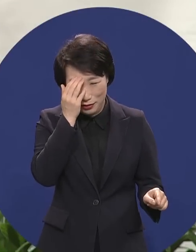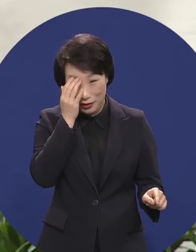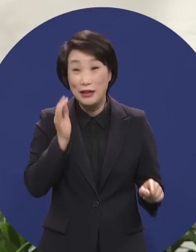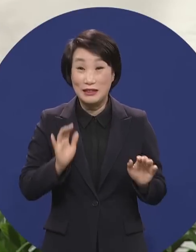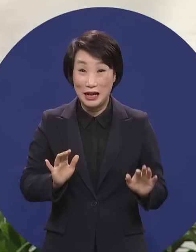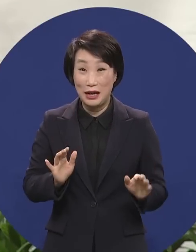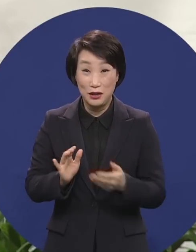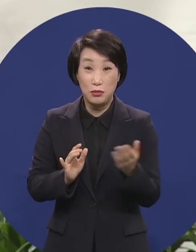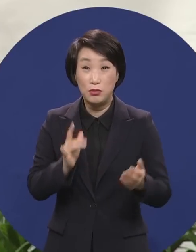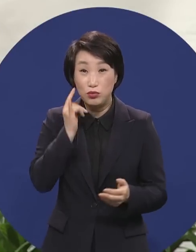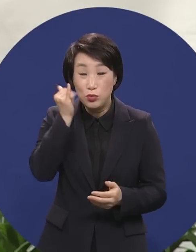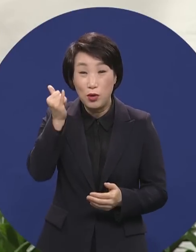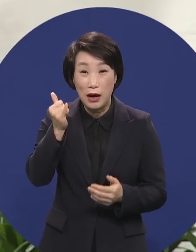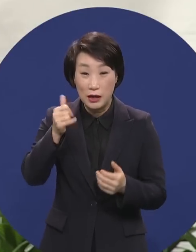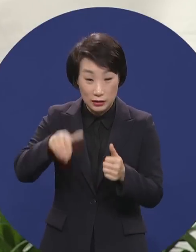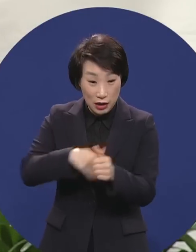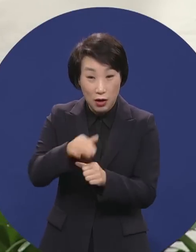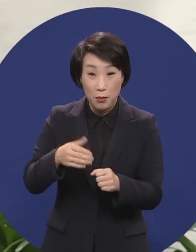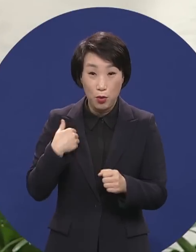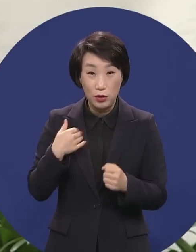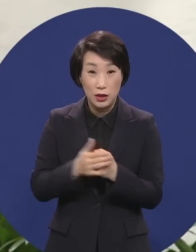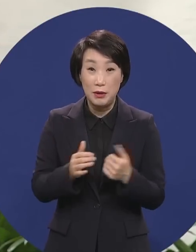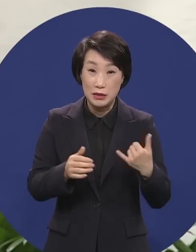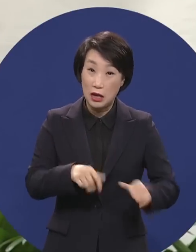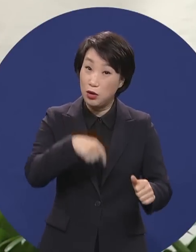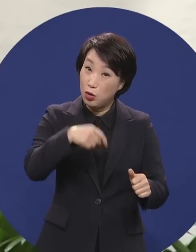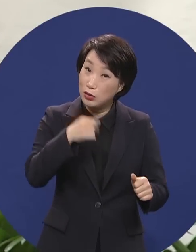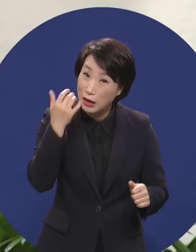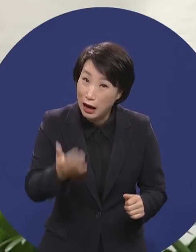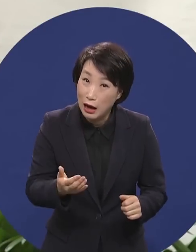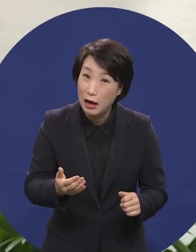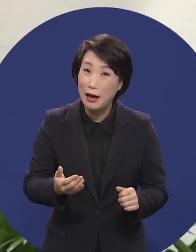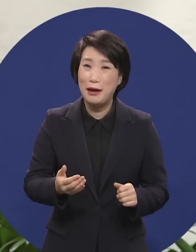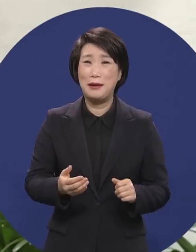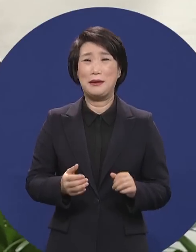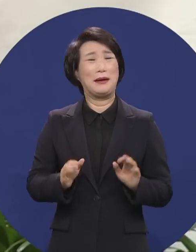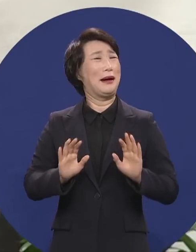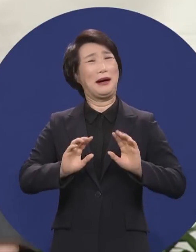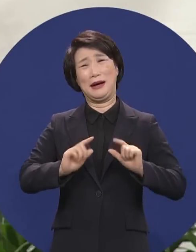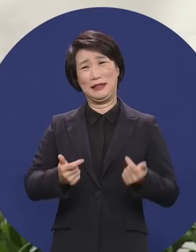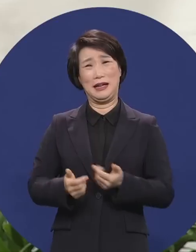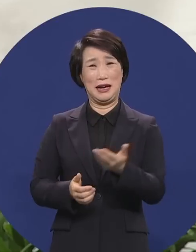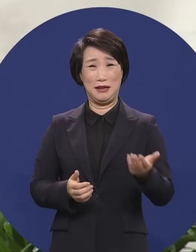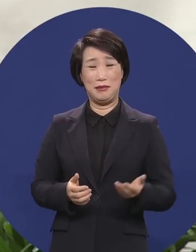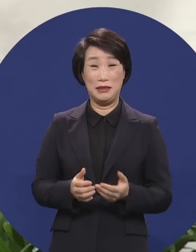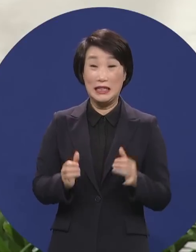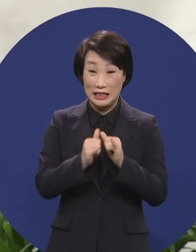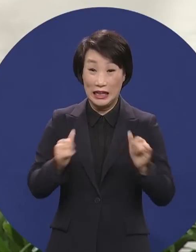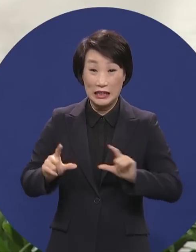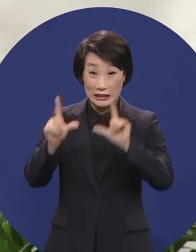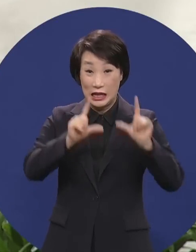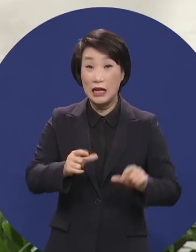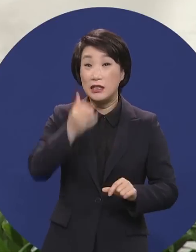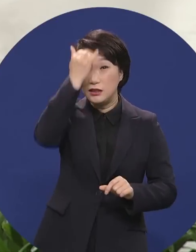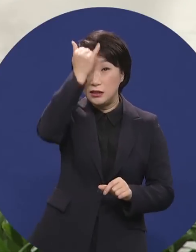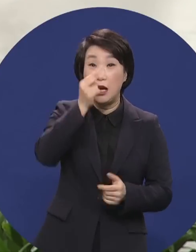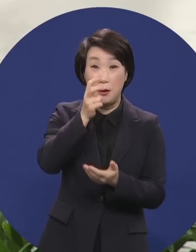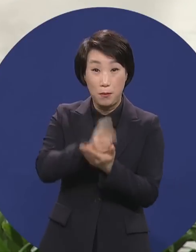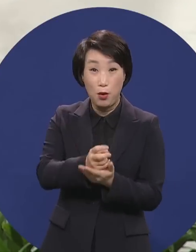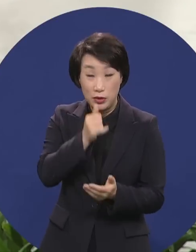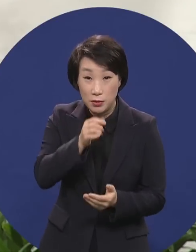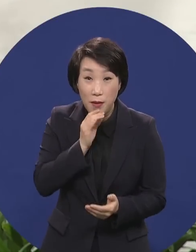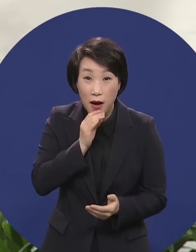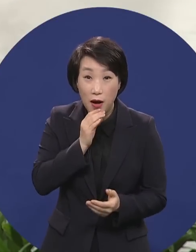부모님이 시대를 몰라서 자녀들에게 그렇게 말씀하시느냐? 아니야. 인간이 살아가는 도리는